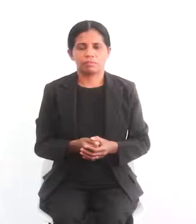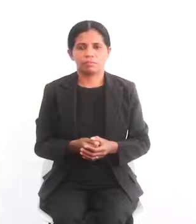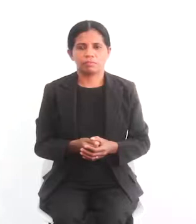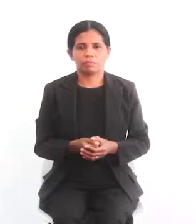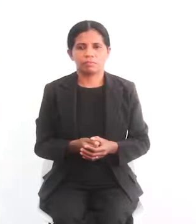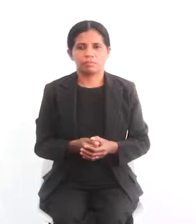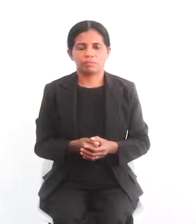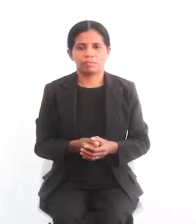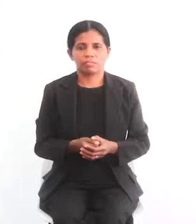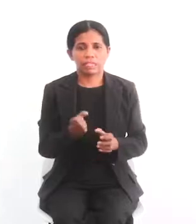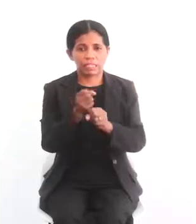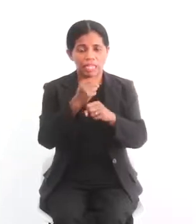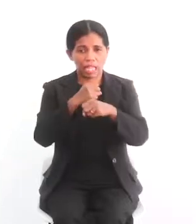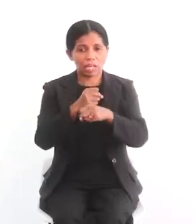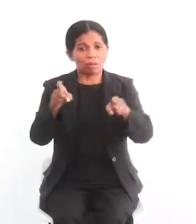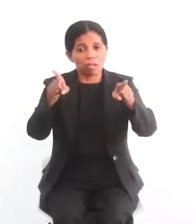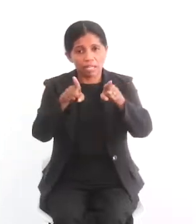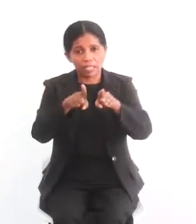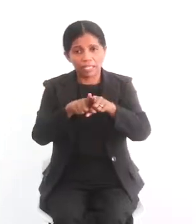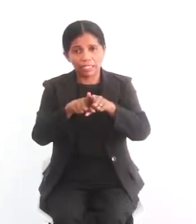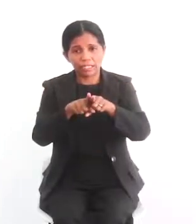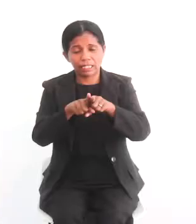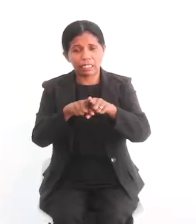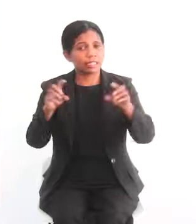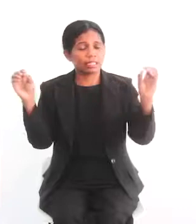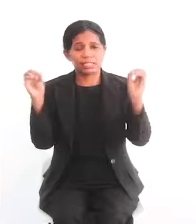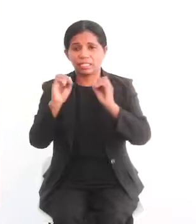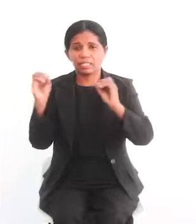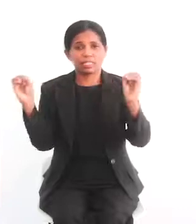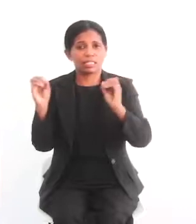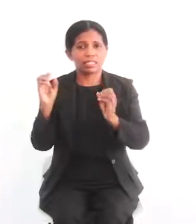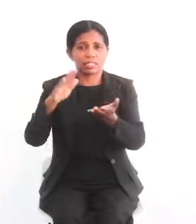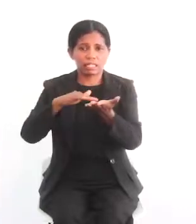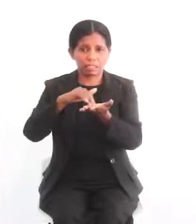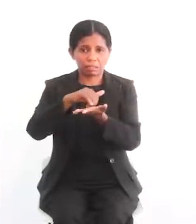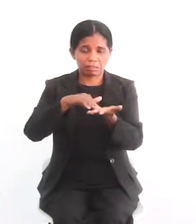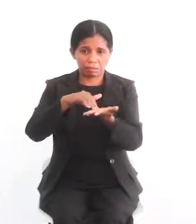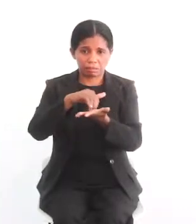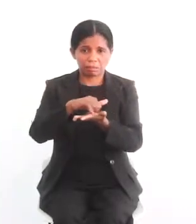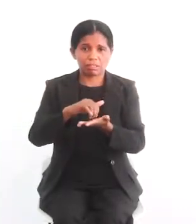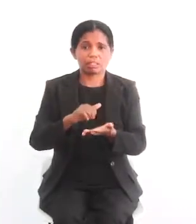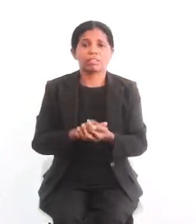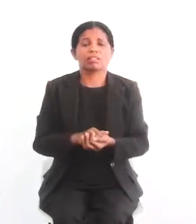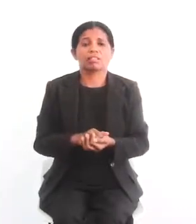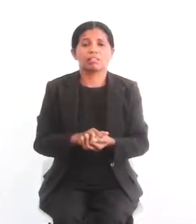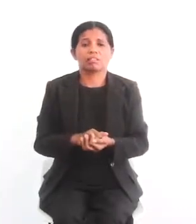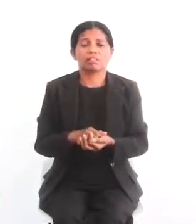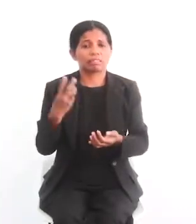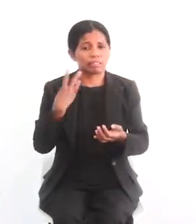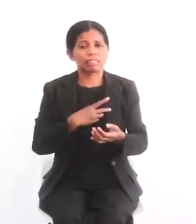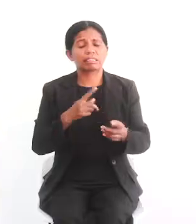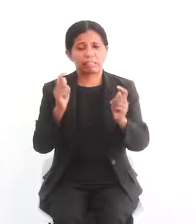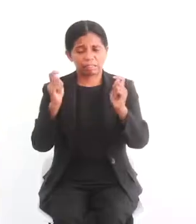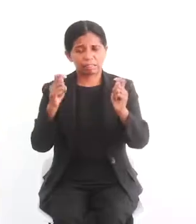When here ita prega hane sane nia iha triangulo barbara ke alana e depois ita kokotok ne